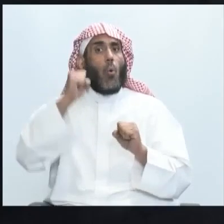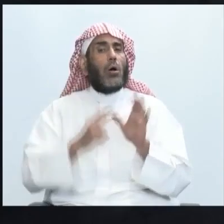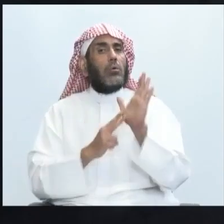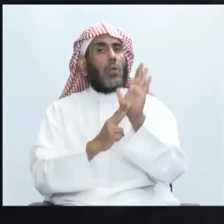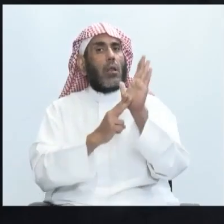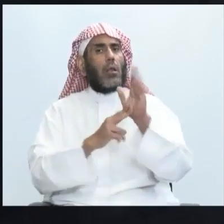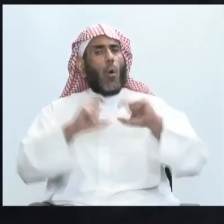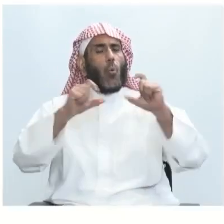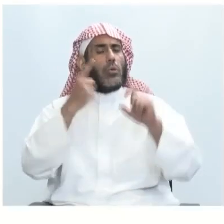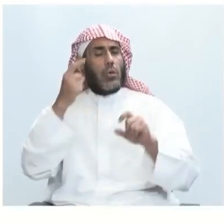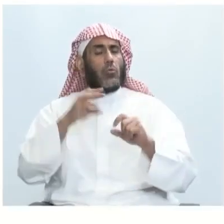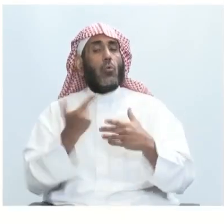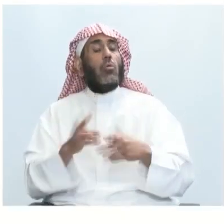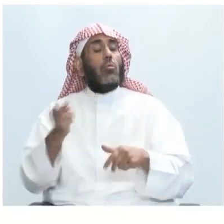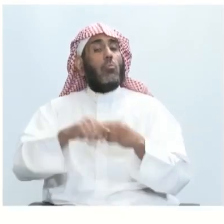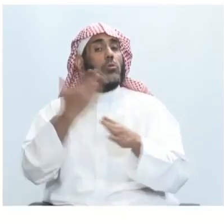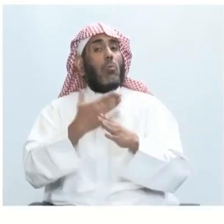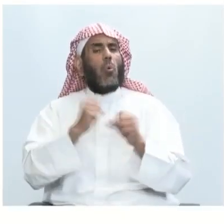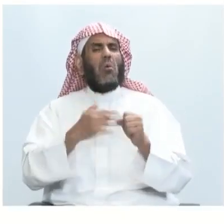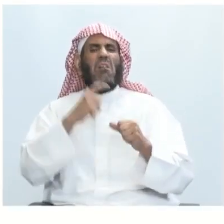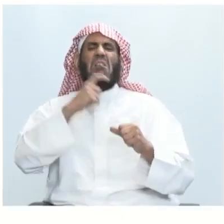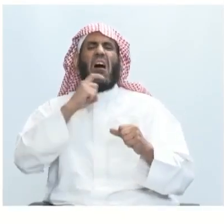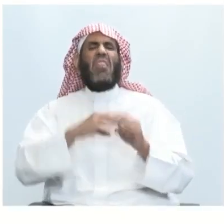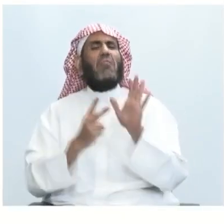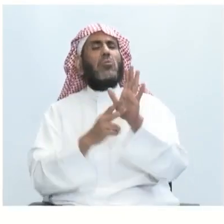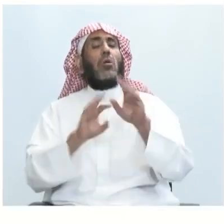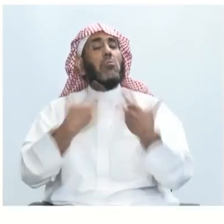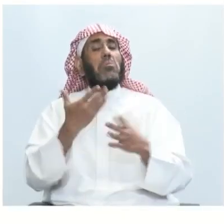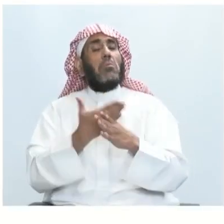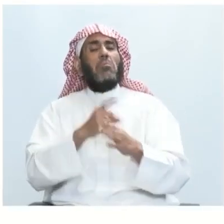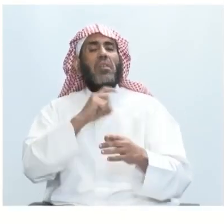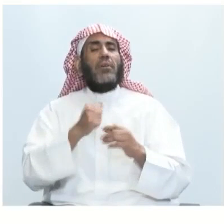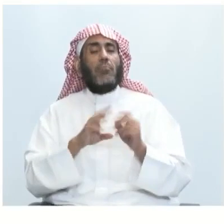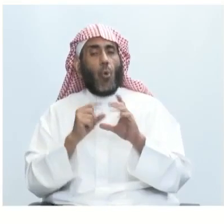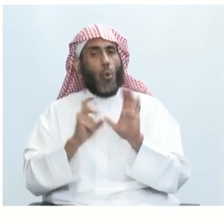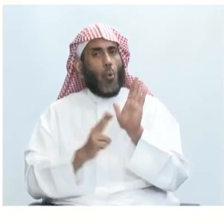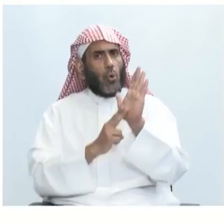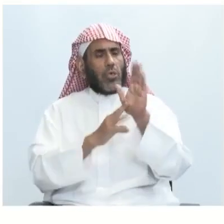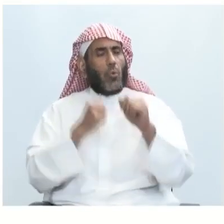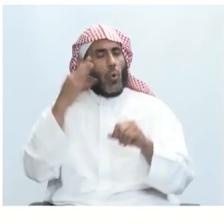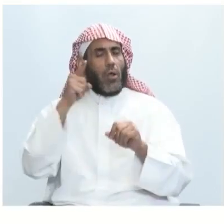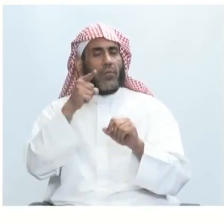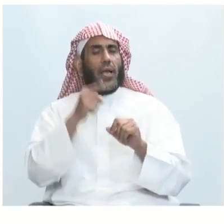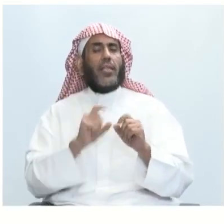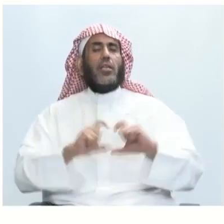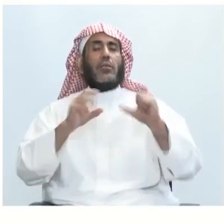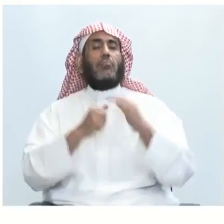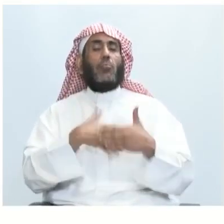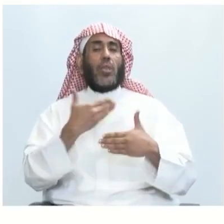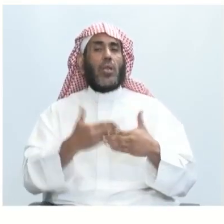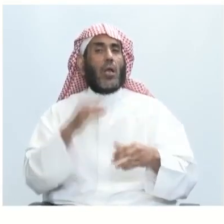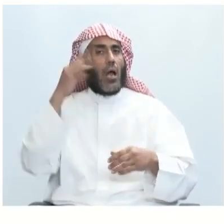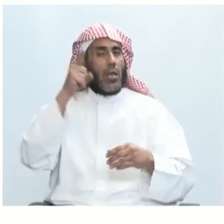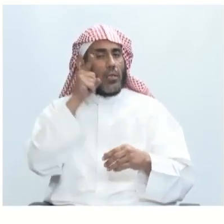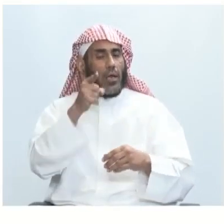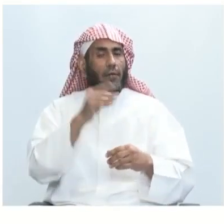تراها ثم سبب قوتها واضعف حجه ثم سبب ضعفها يعني الحجه التي ذكرها ورايك في هذه الحجز بعد ذلك الراي